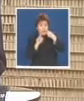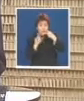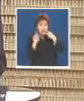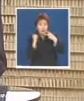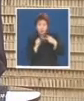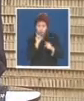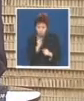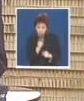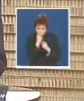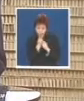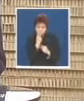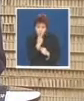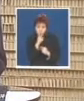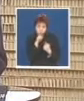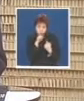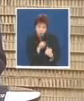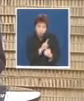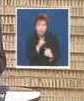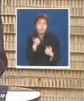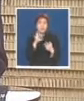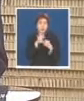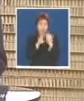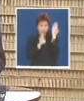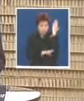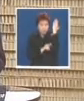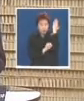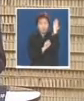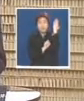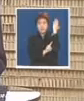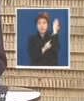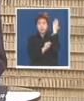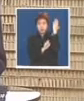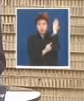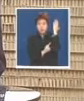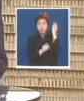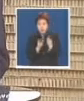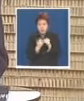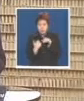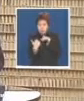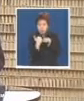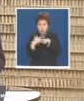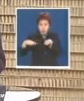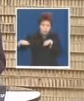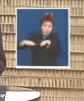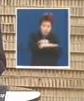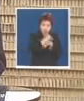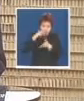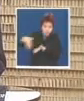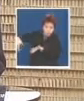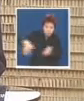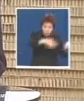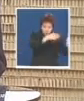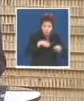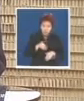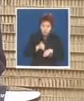การนะครับโดยเฉพาะในกรณีของนครศรีธรรมราชก็คือพื้นที่ที่ถูกตัดขาดครับตรงนี้เนี่ยทางหลวงกับทางหลวงชนบท